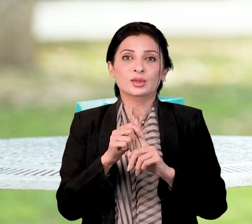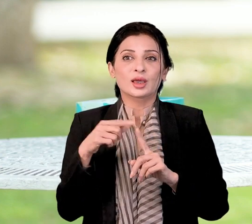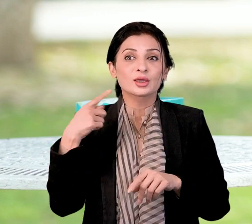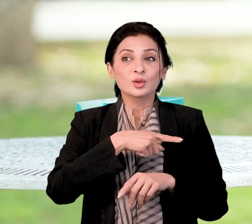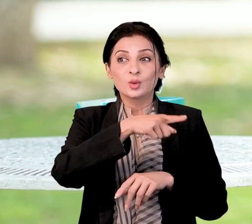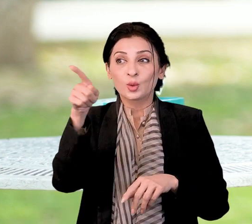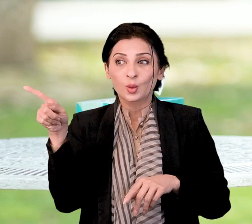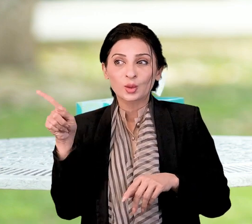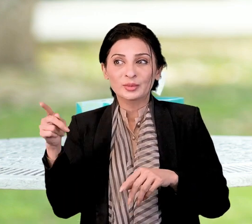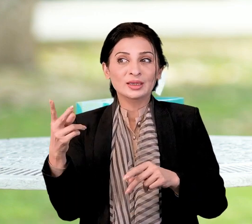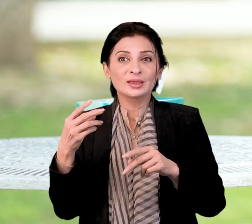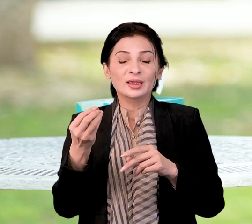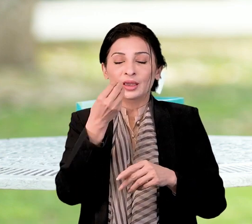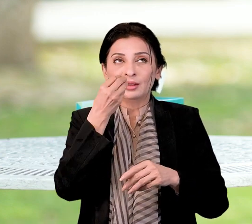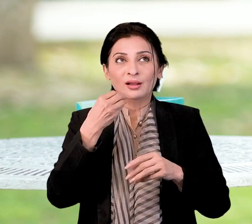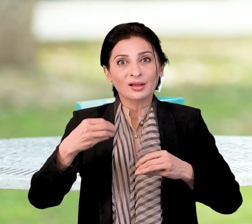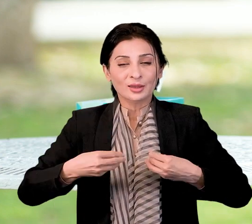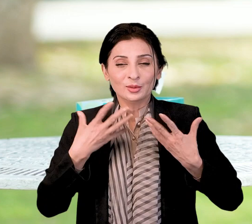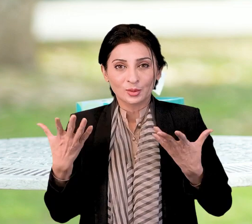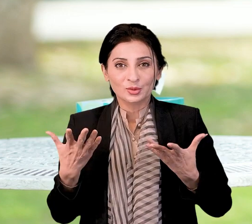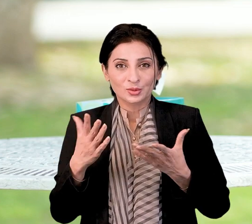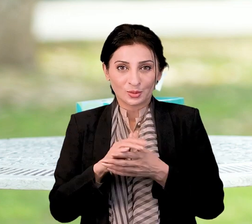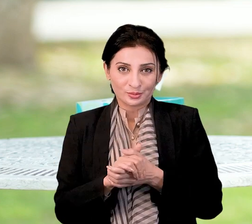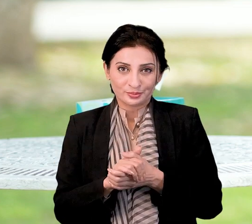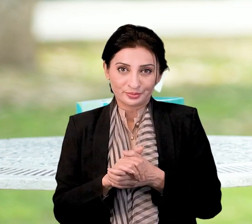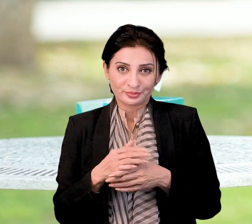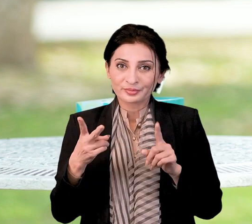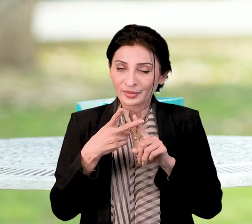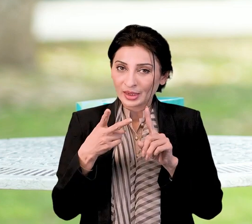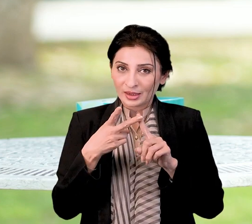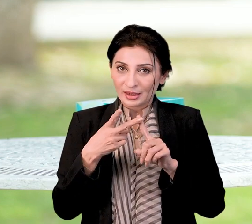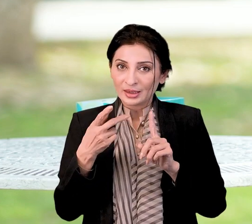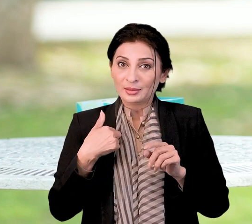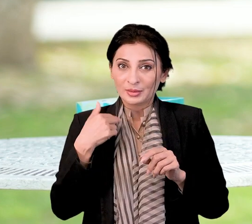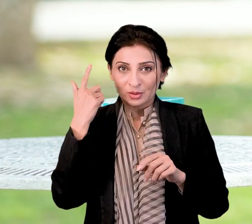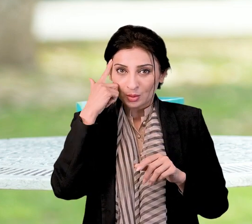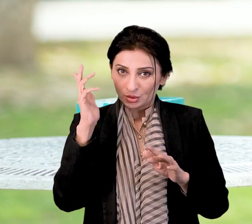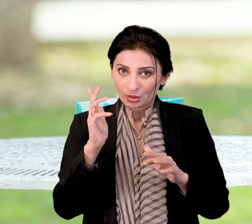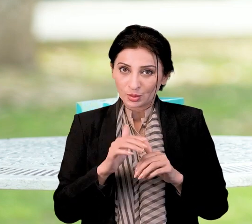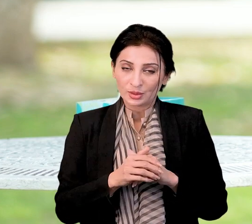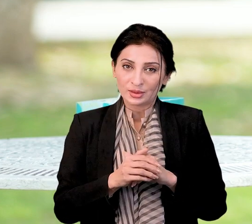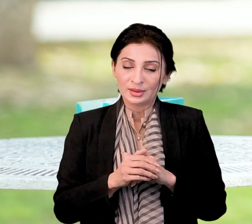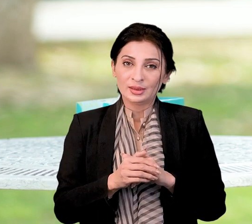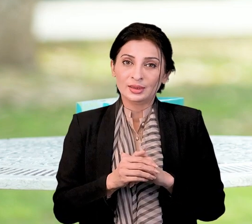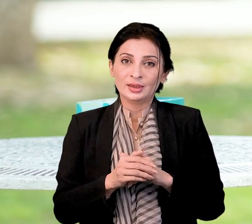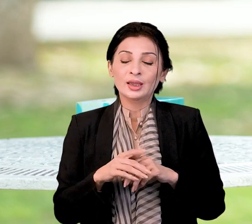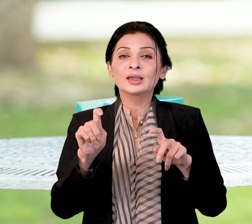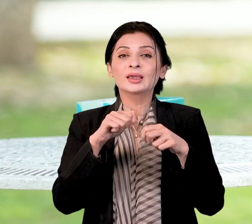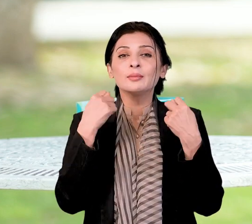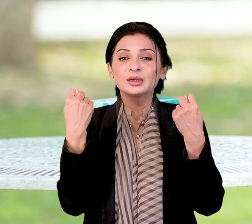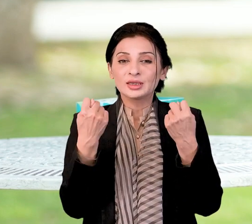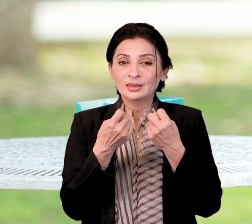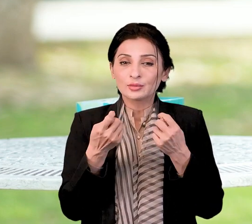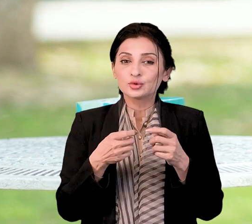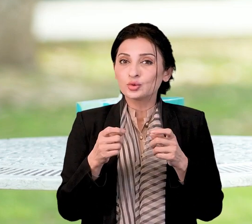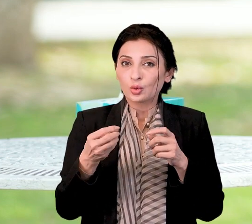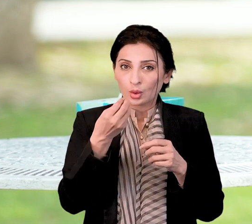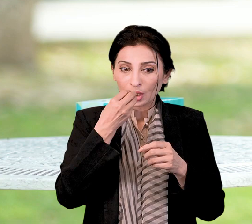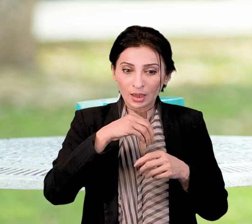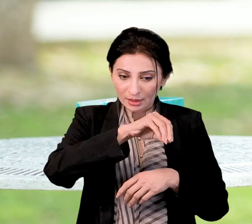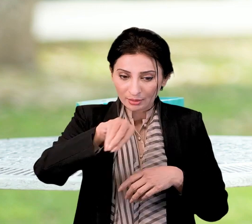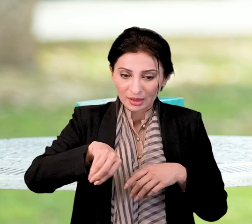new name in the market. Secondly, I feel कि हम टीम को बहुत अंडरवैल्यू करते हैं.